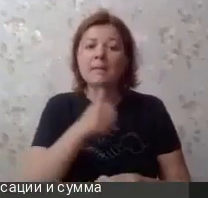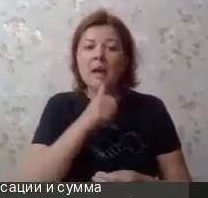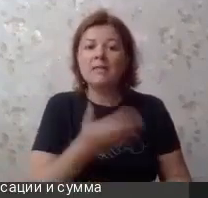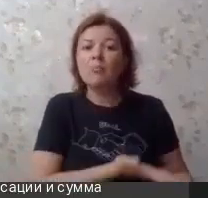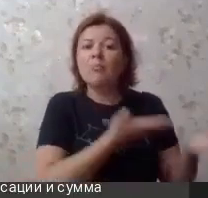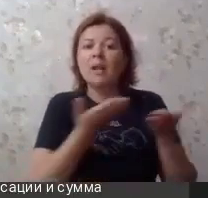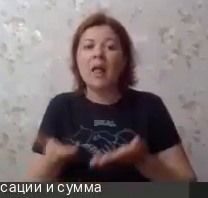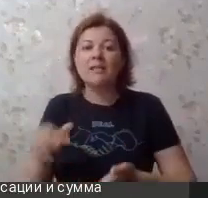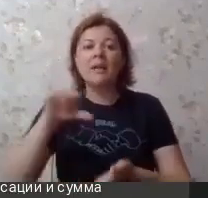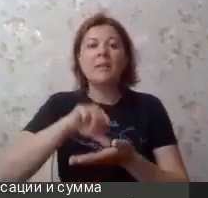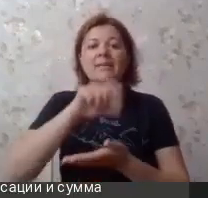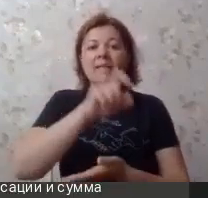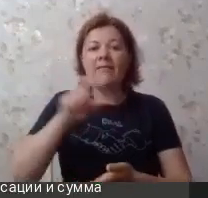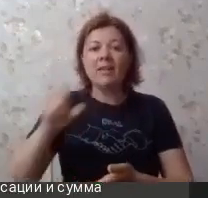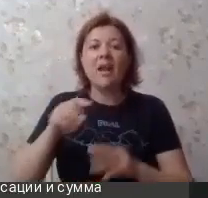представителей